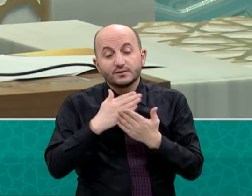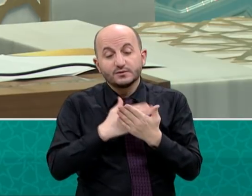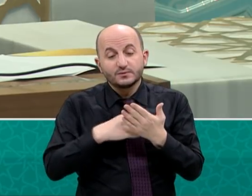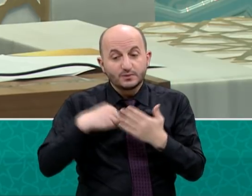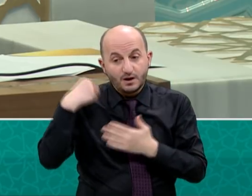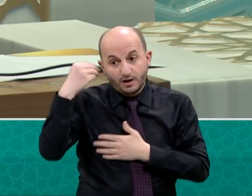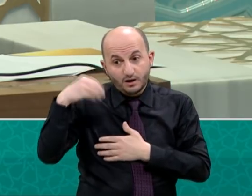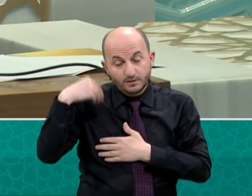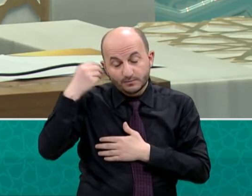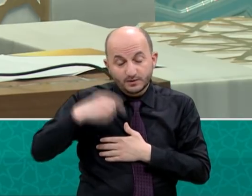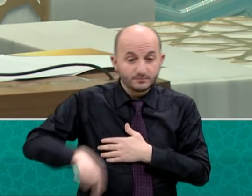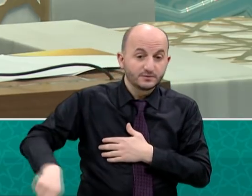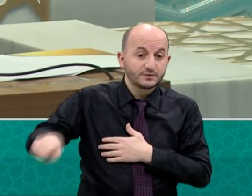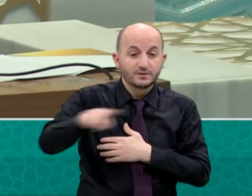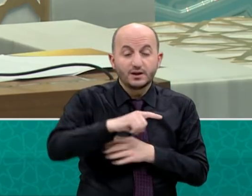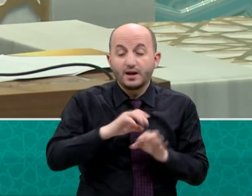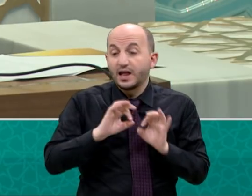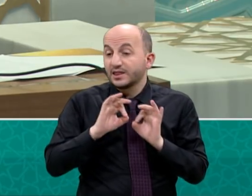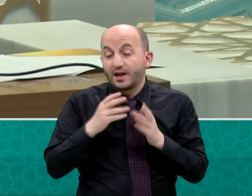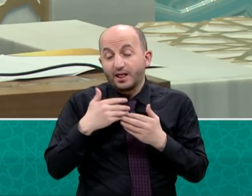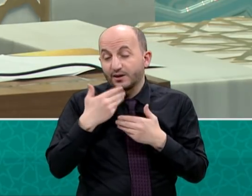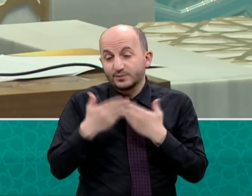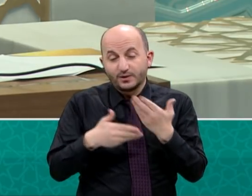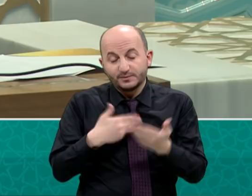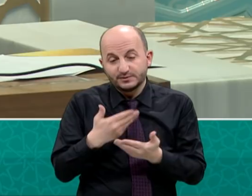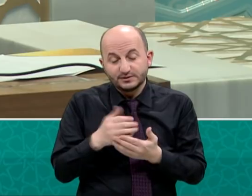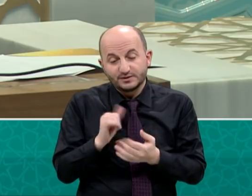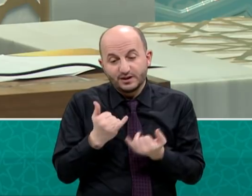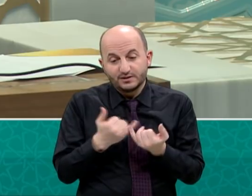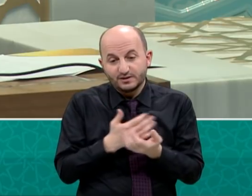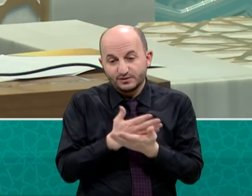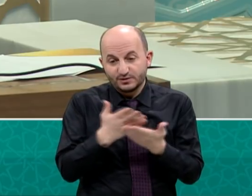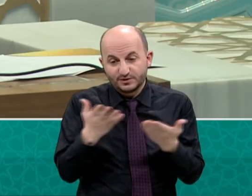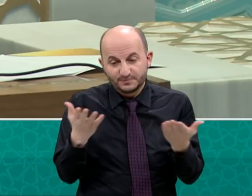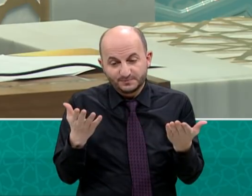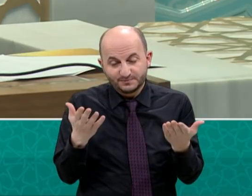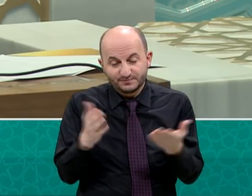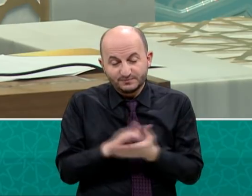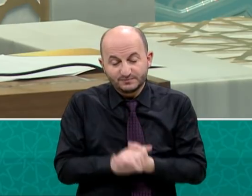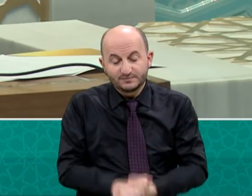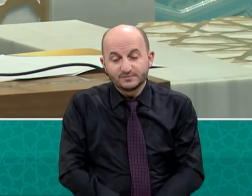alimlerimiz bizlere bakınız neler söylemiş. Değerli kardeşlerim.